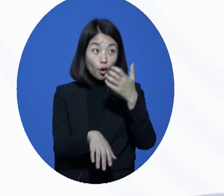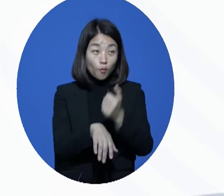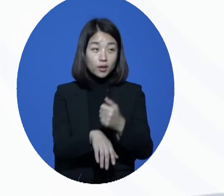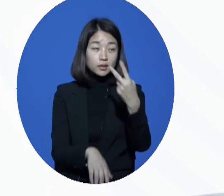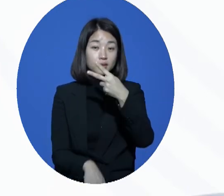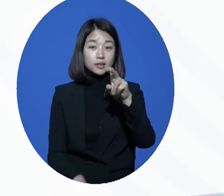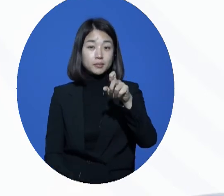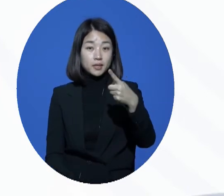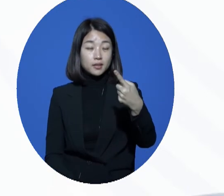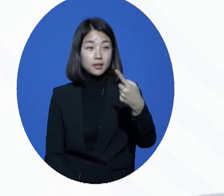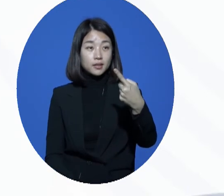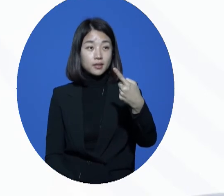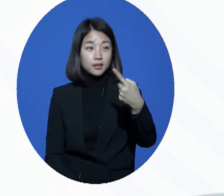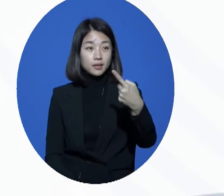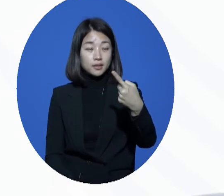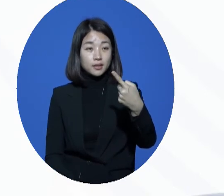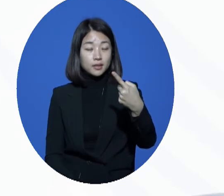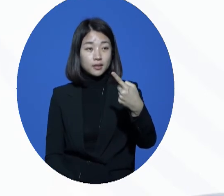올해 2021년도에는